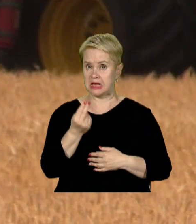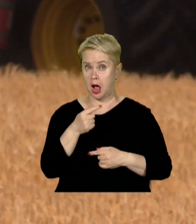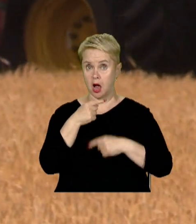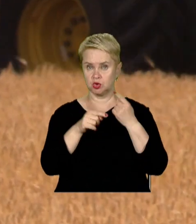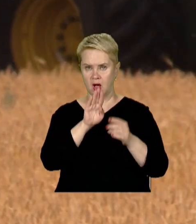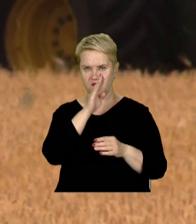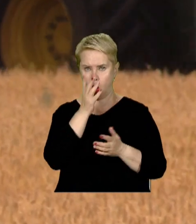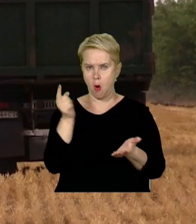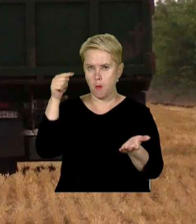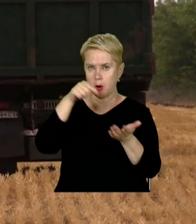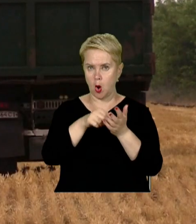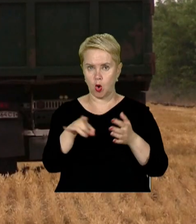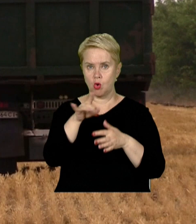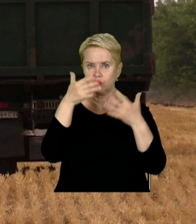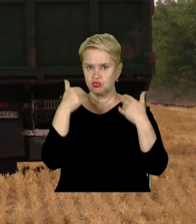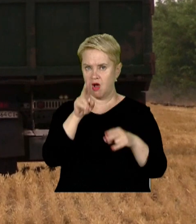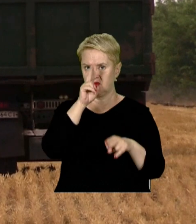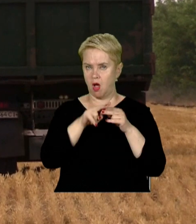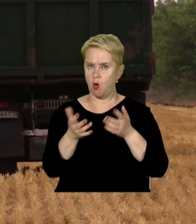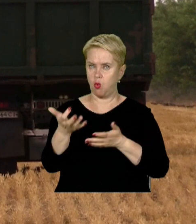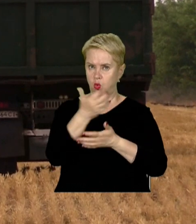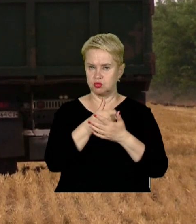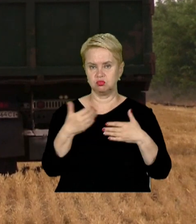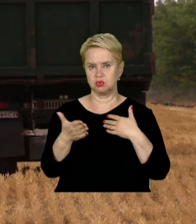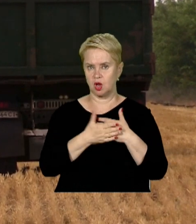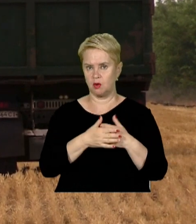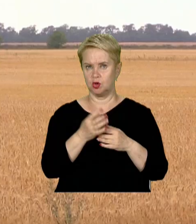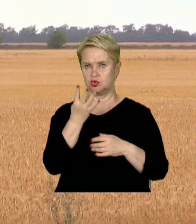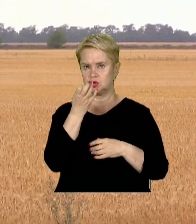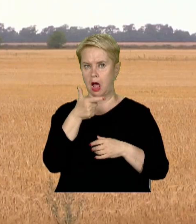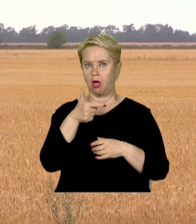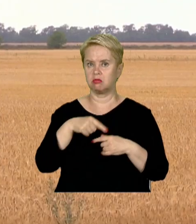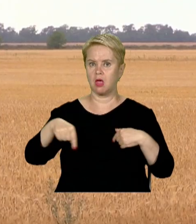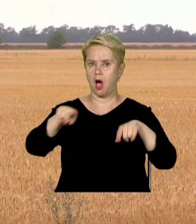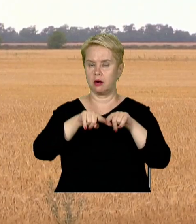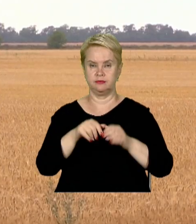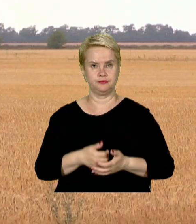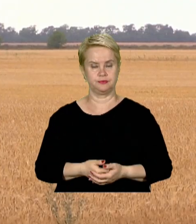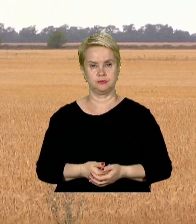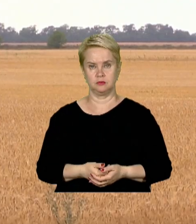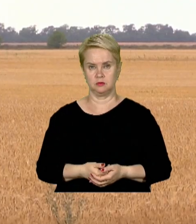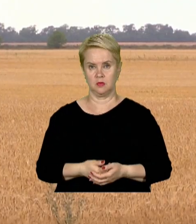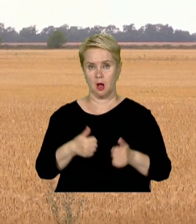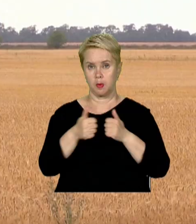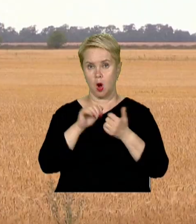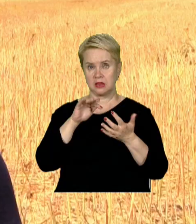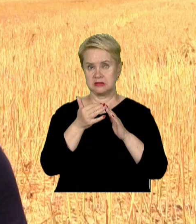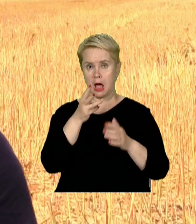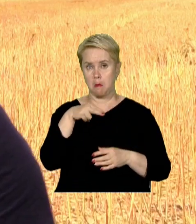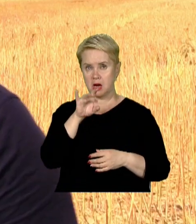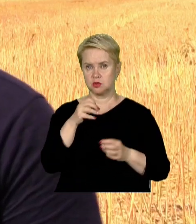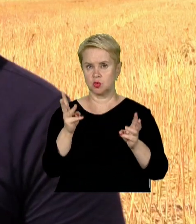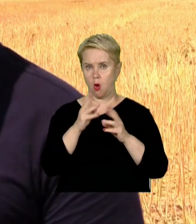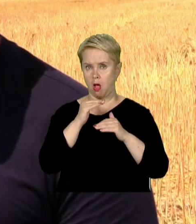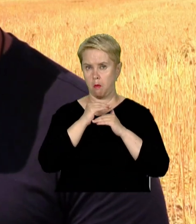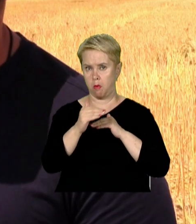через ворожі прильоти у районі вже втратили врожай на майже 400 гектарах зернових. Біля населеного пункту Мар'їнська згоріло